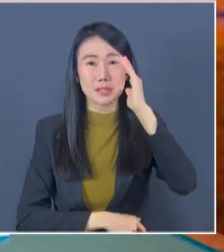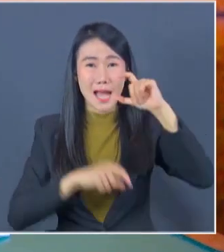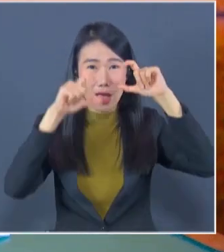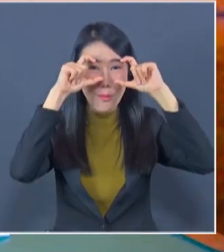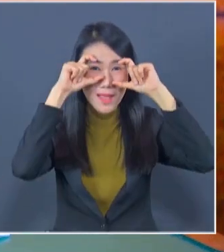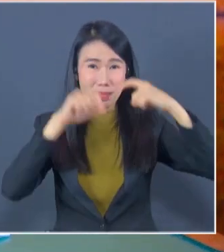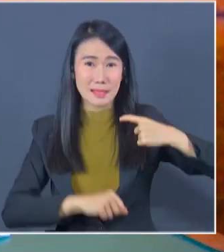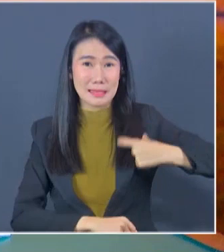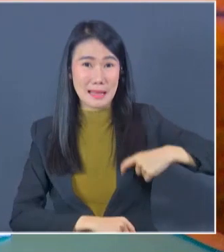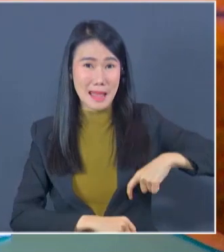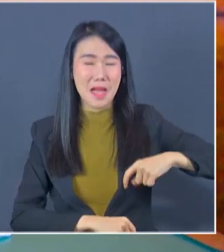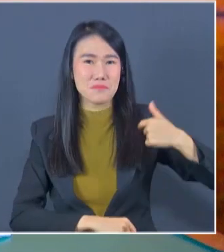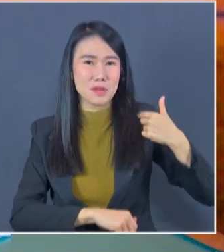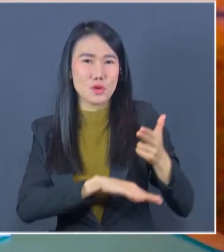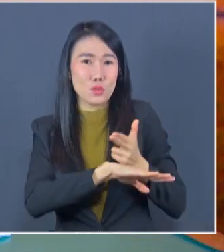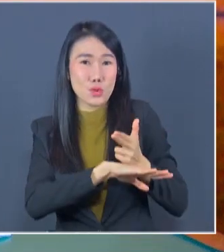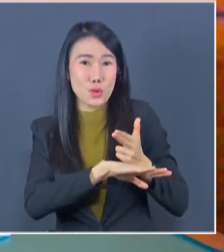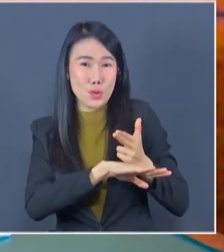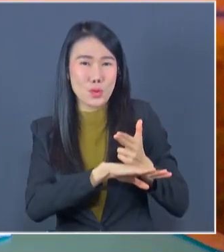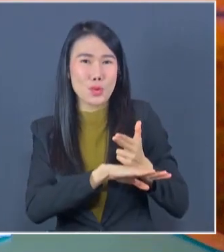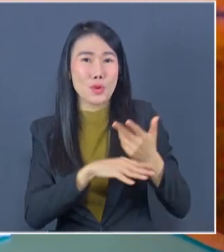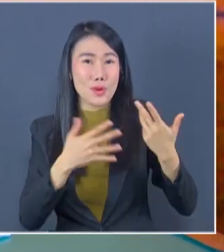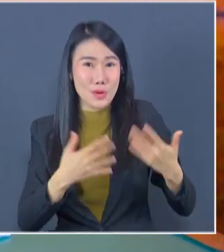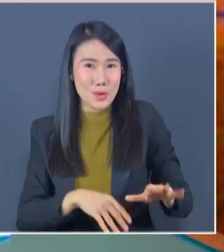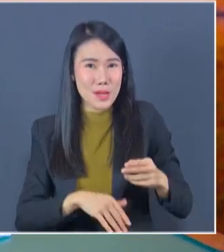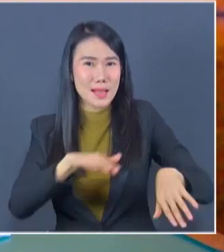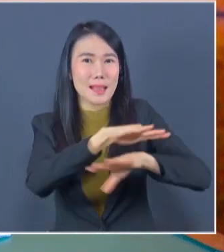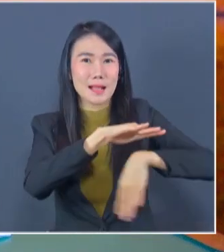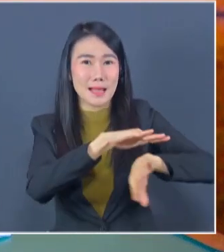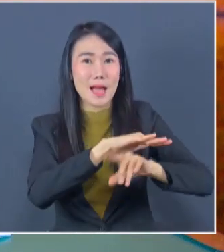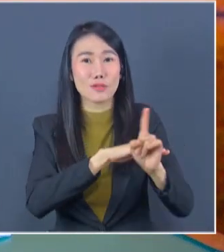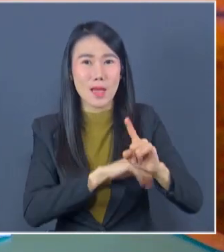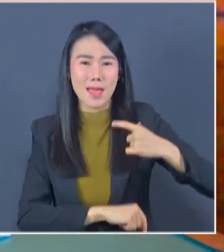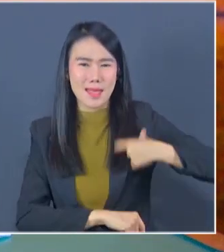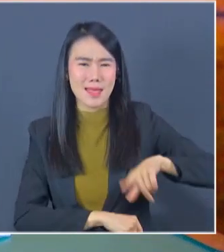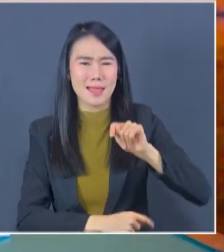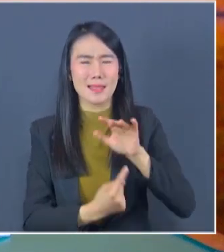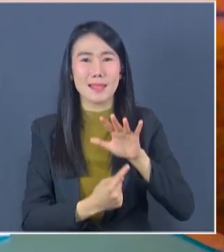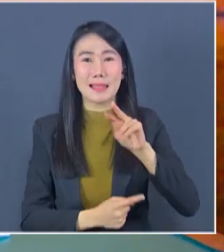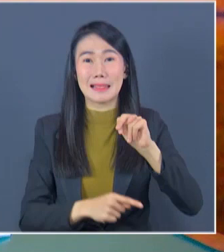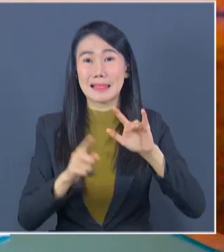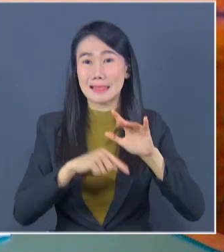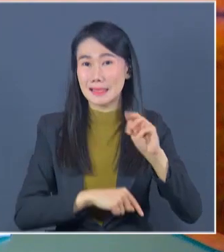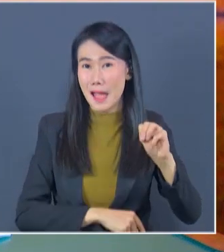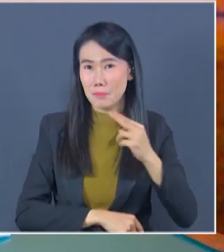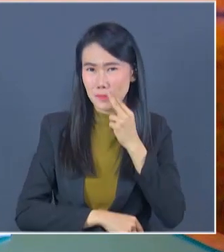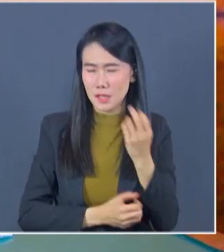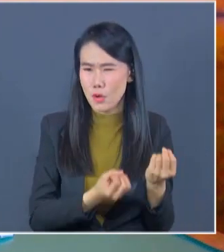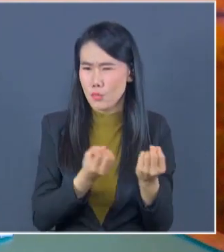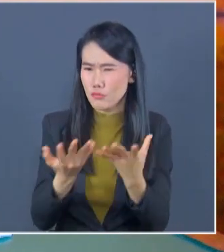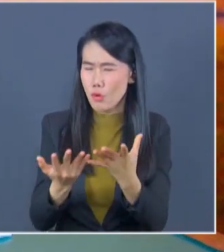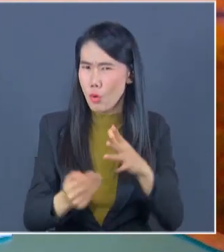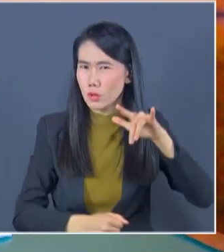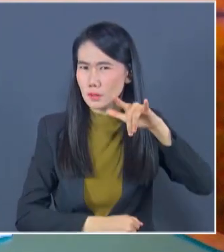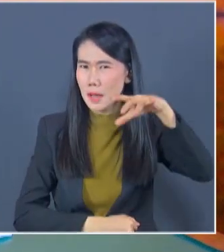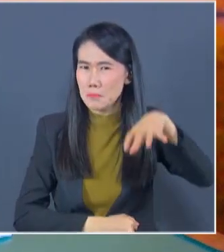เขามีคลิปขณะที่ทนายตั้มเนี่ยไปส่งลูกความที่สนามบินแต่ก็ตั้งข้อสังเกตครับว่าไปส่งลูกความที่สน